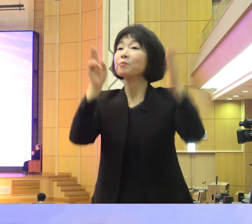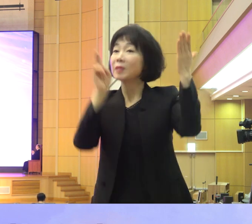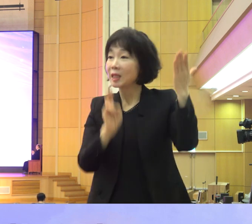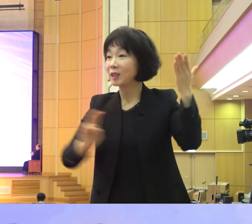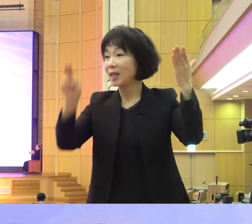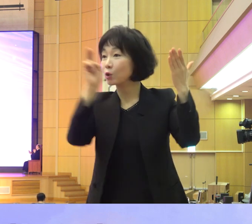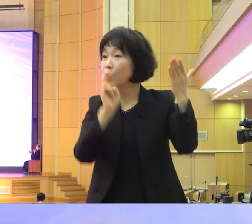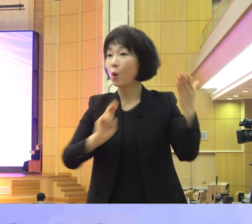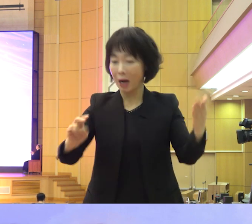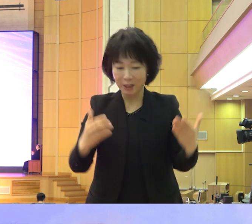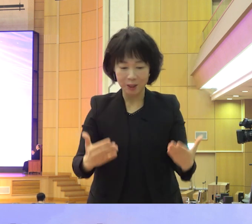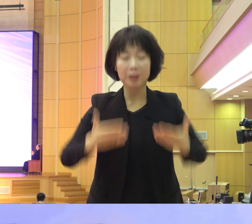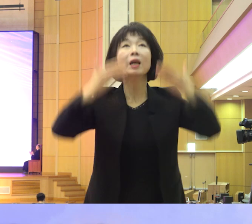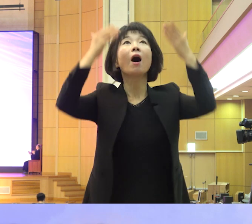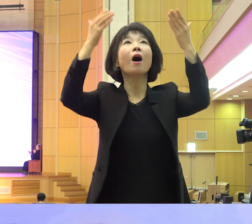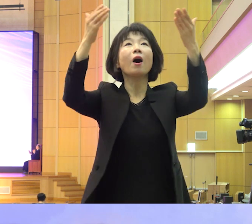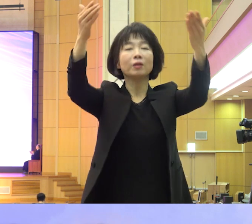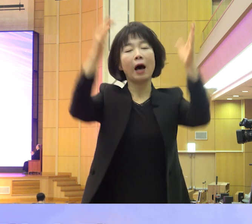한량없도다.